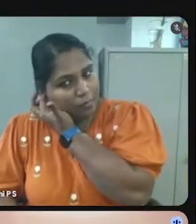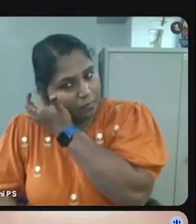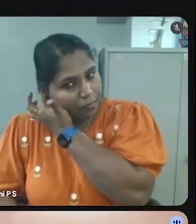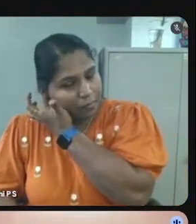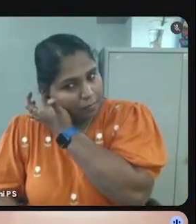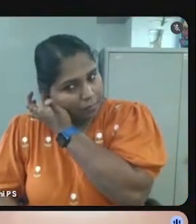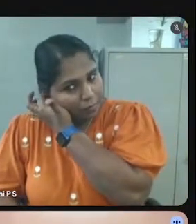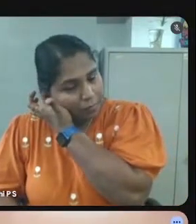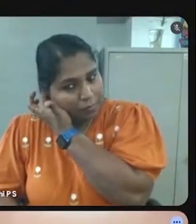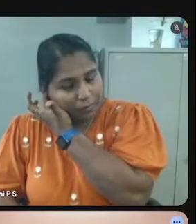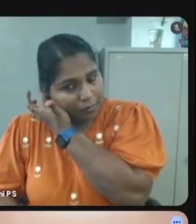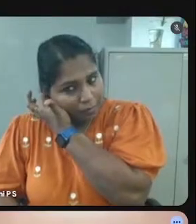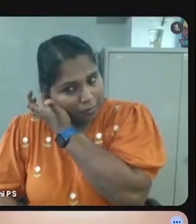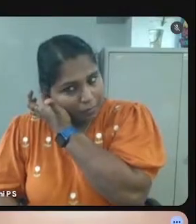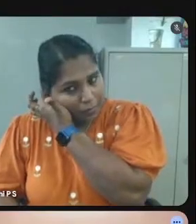എന്തെങ്കിലും ക്വസ്റ്റ്യൻസ് ഉണ്ടോ?